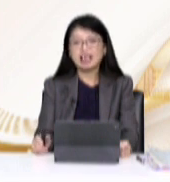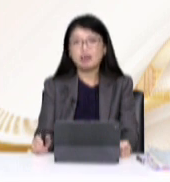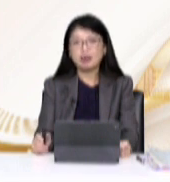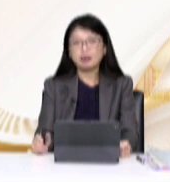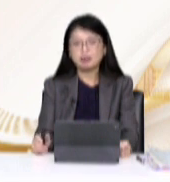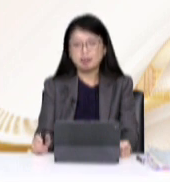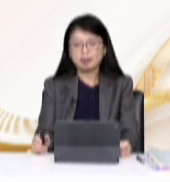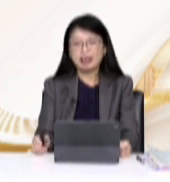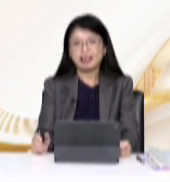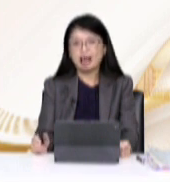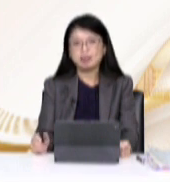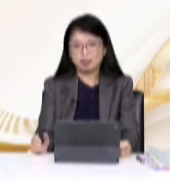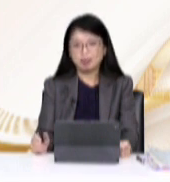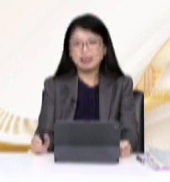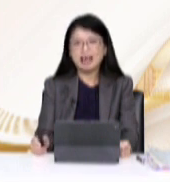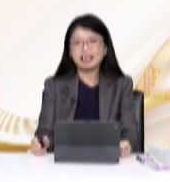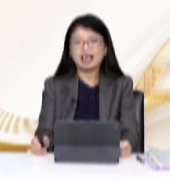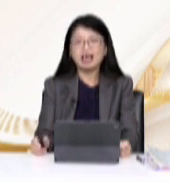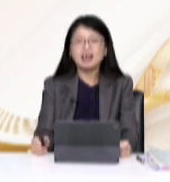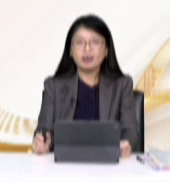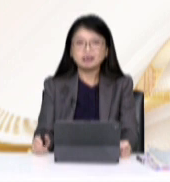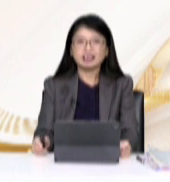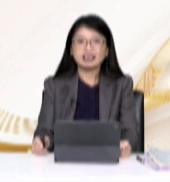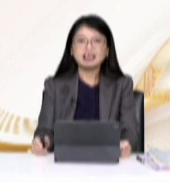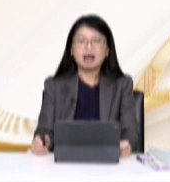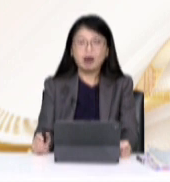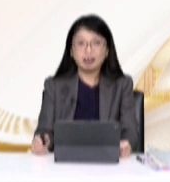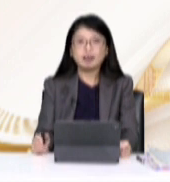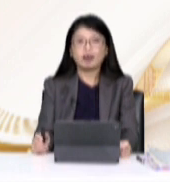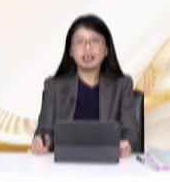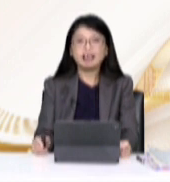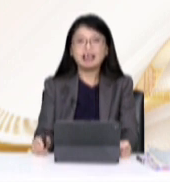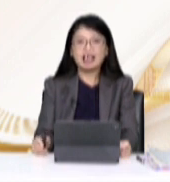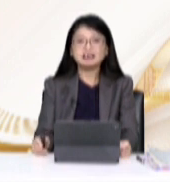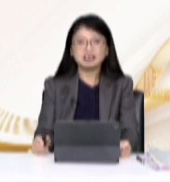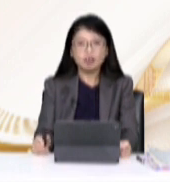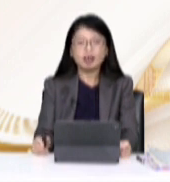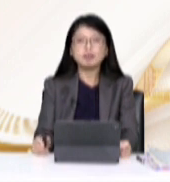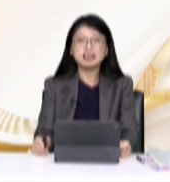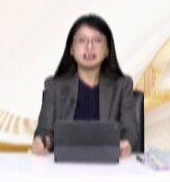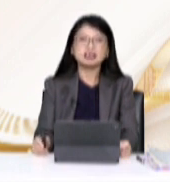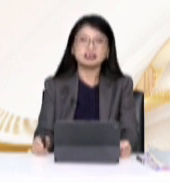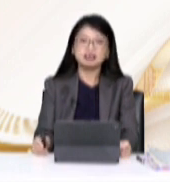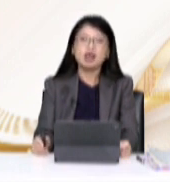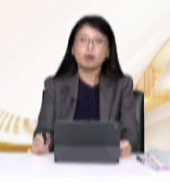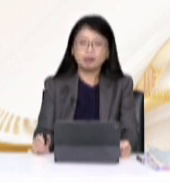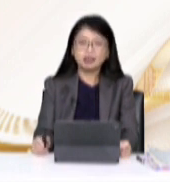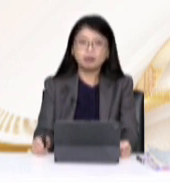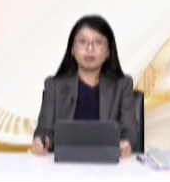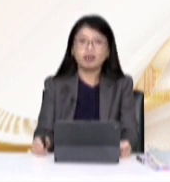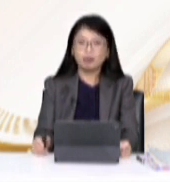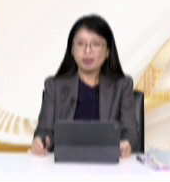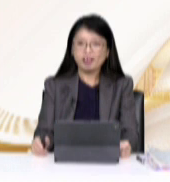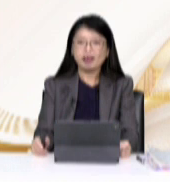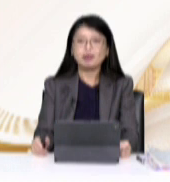รีนะคะว่าด้วยระเบียบปฏิบัติในการปรับเป็นวินัยนะคะนอกจากนี้การวางระเบียบของท่านนะคะจะต้องคำนึงถึงความสะดว